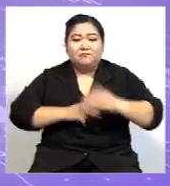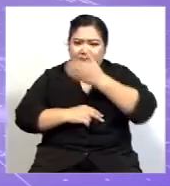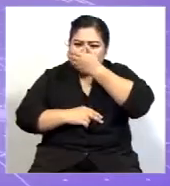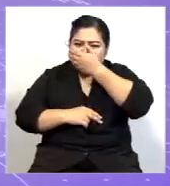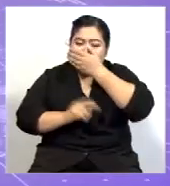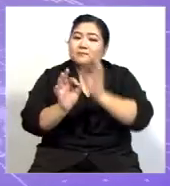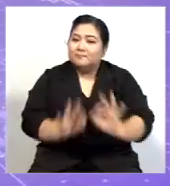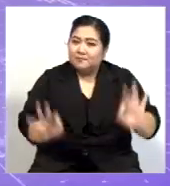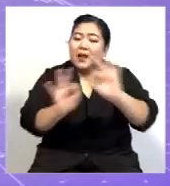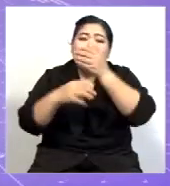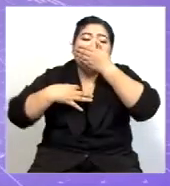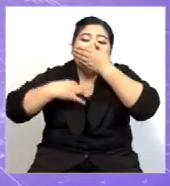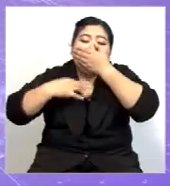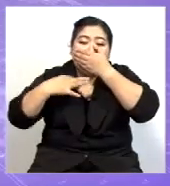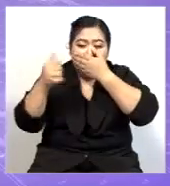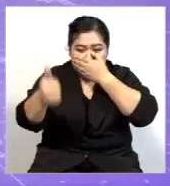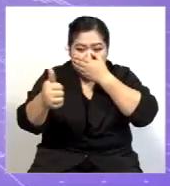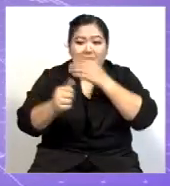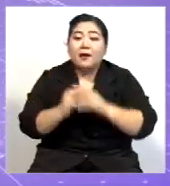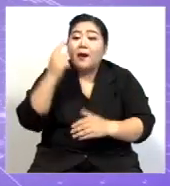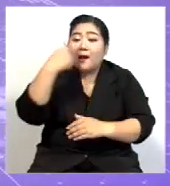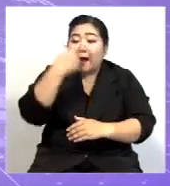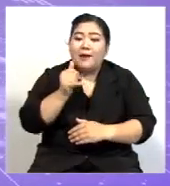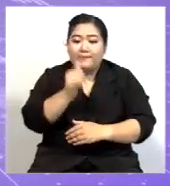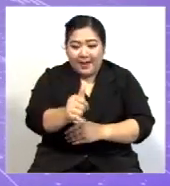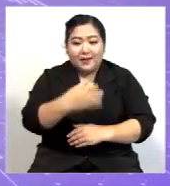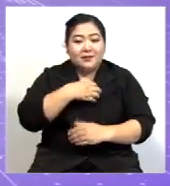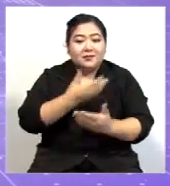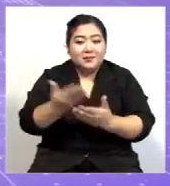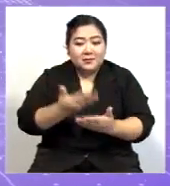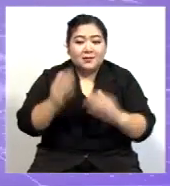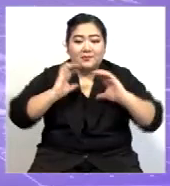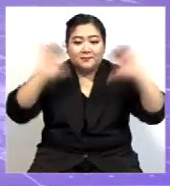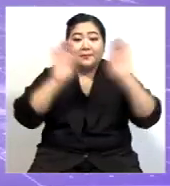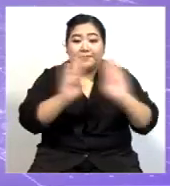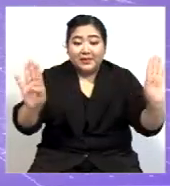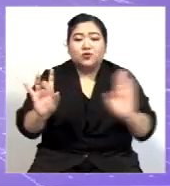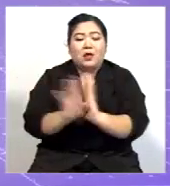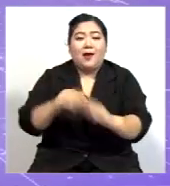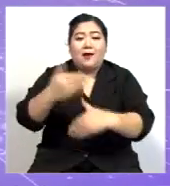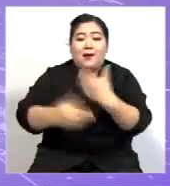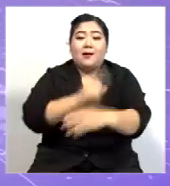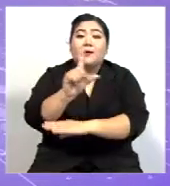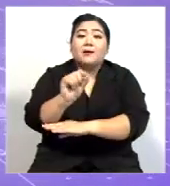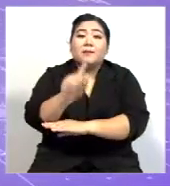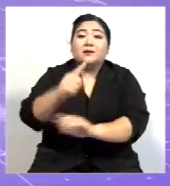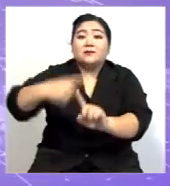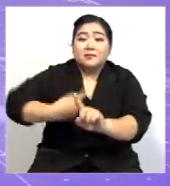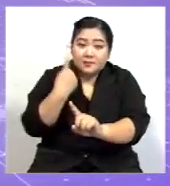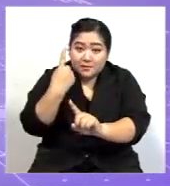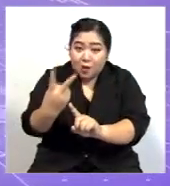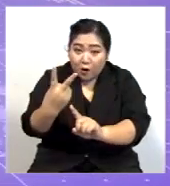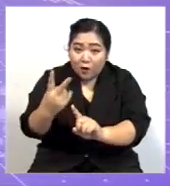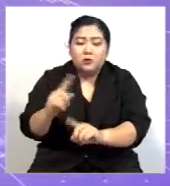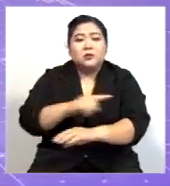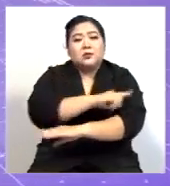ก็ยังสามารถใช้ได้นะคะใครที่จะไปเนี่ยนะคะรัฐบาลเขาเปิดจำหน่ายไปจนถึงวันที่21กุมภาพันธ์ตั้งแต่10โมง